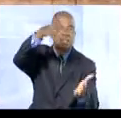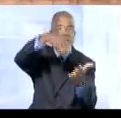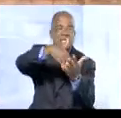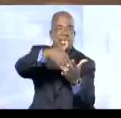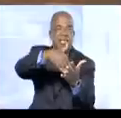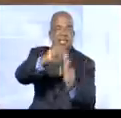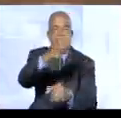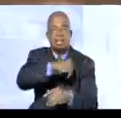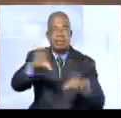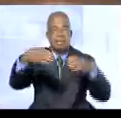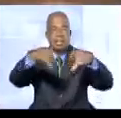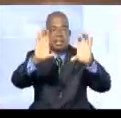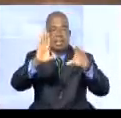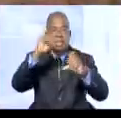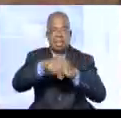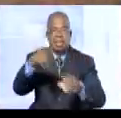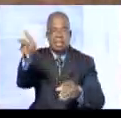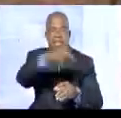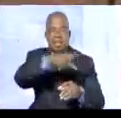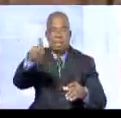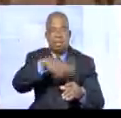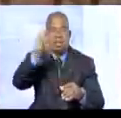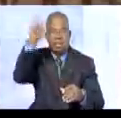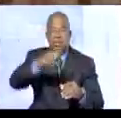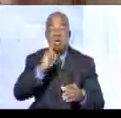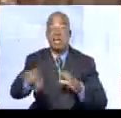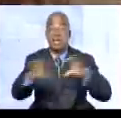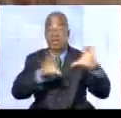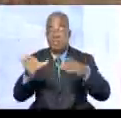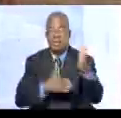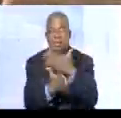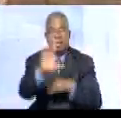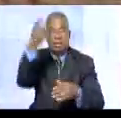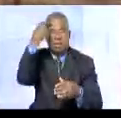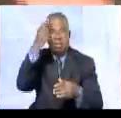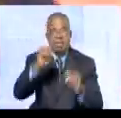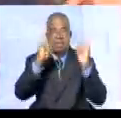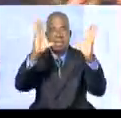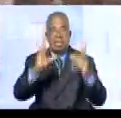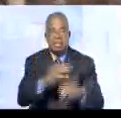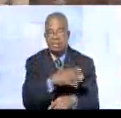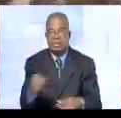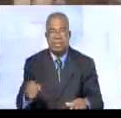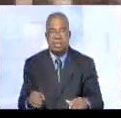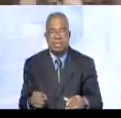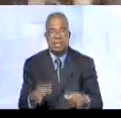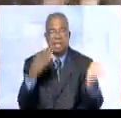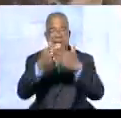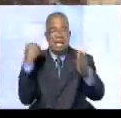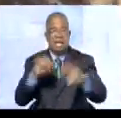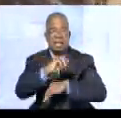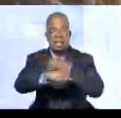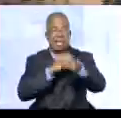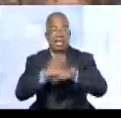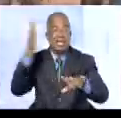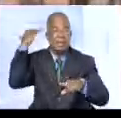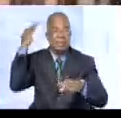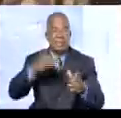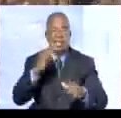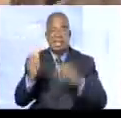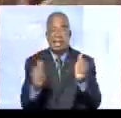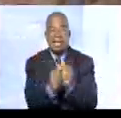le primaire sont à réaliser par le gouvernement ivoirien. Avant ces futures réalisations, déjà l'année dernière, grâce au